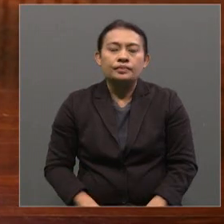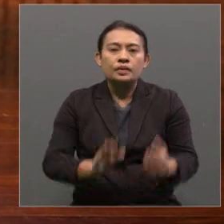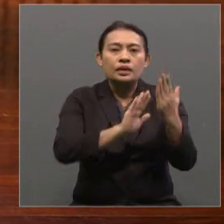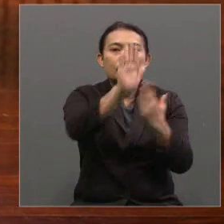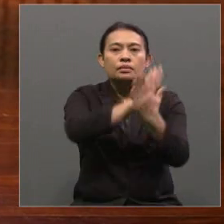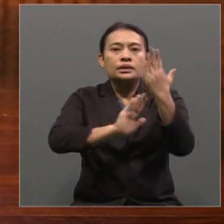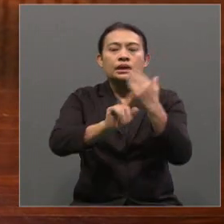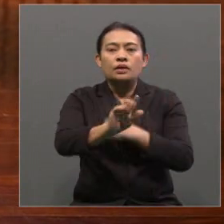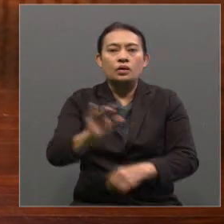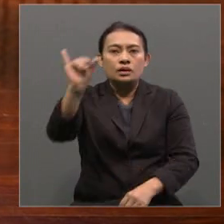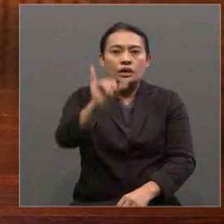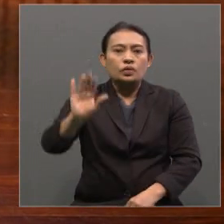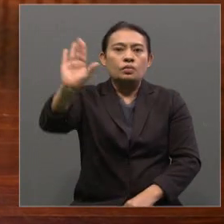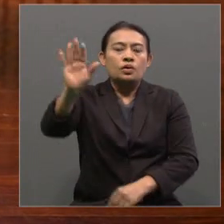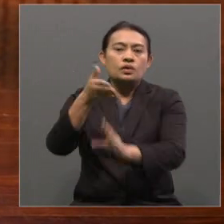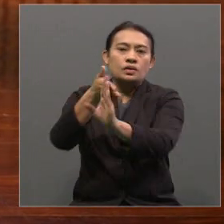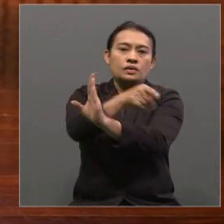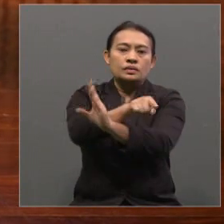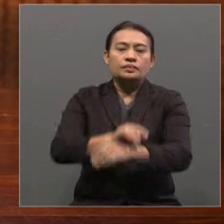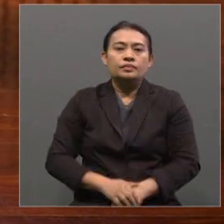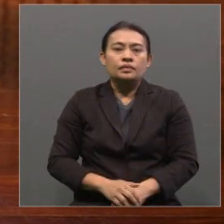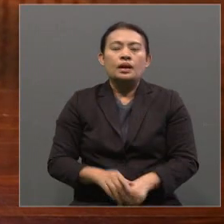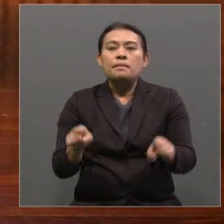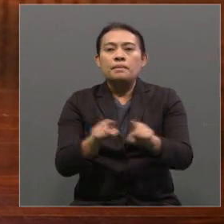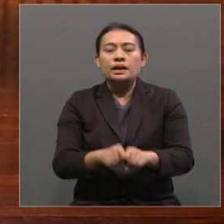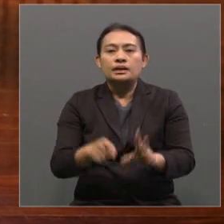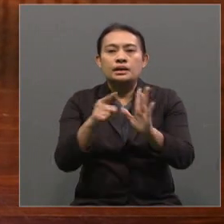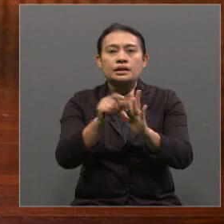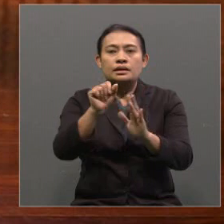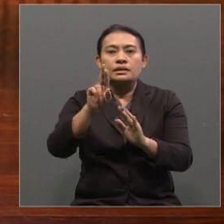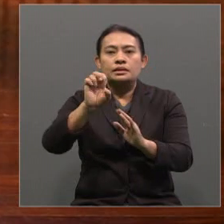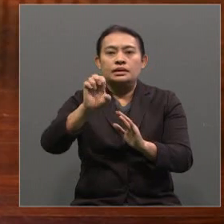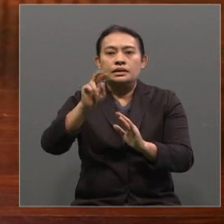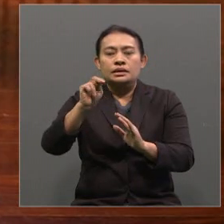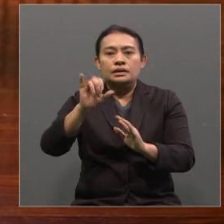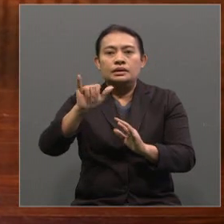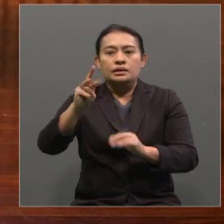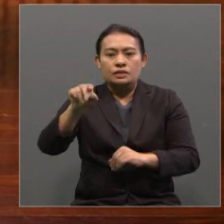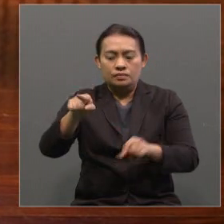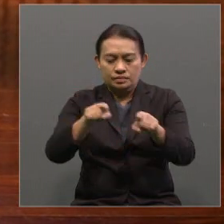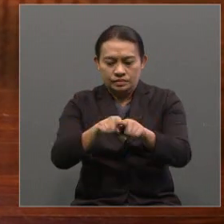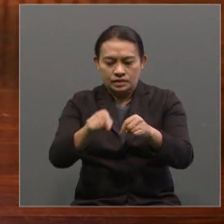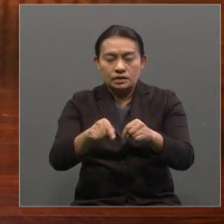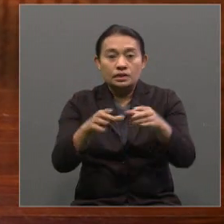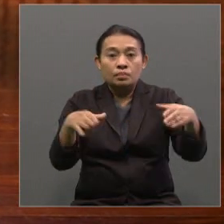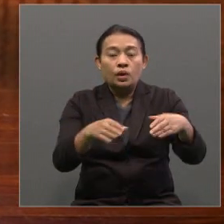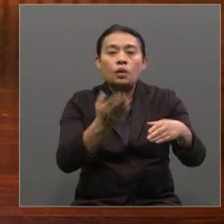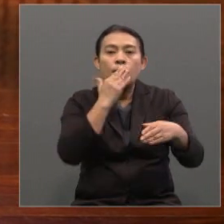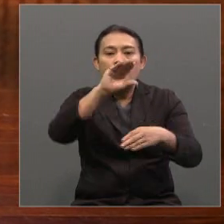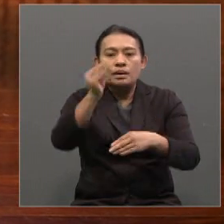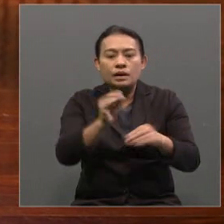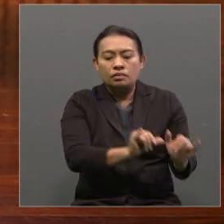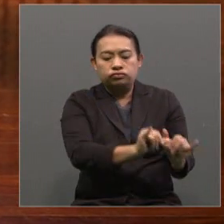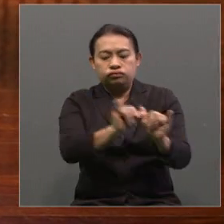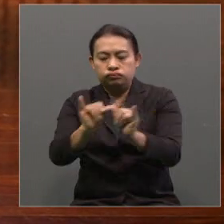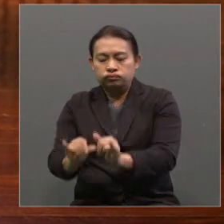ศในยุโรปก่อนหน้านี้เป็นไงฮะเสรีนิยม ครับ ถูกไหมครับแต่พอมาเจอเรื่องอะไรครับผู้อพยพจากแอฟริกาเห็น